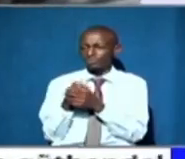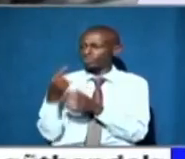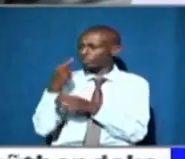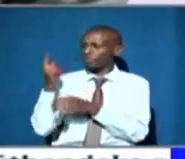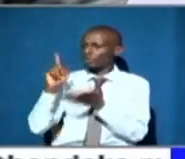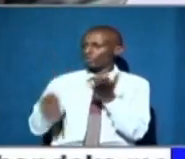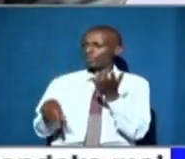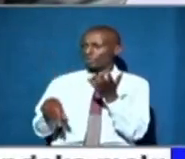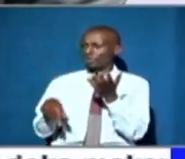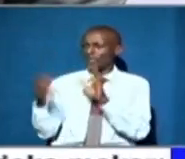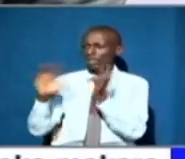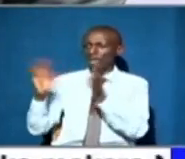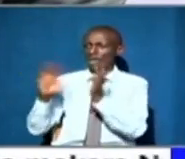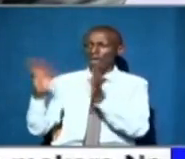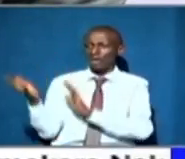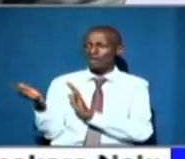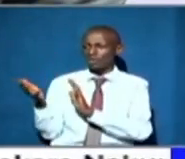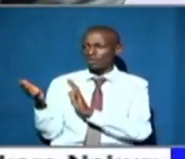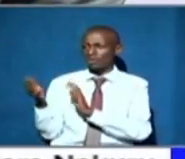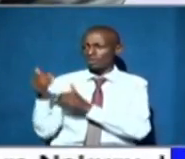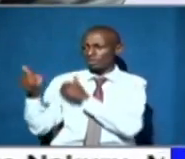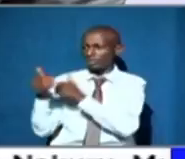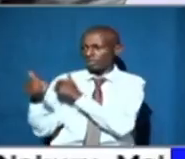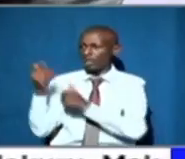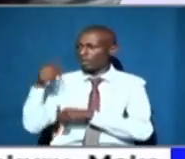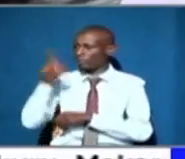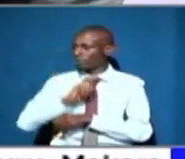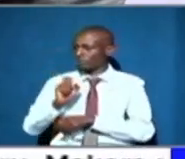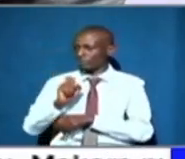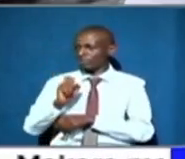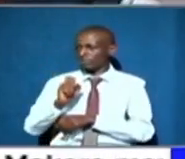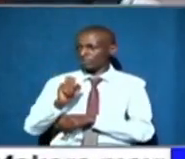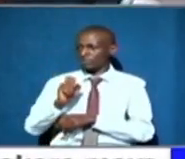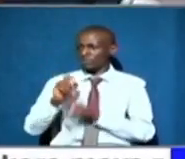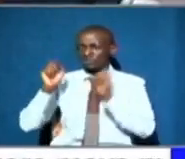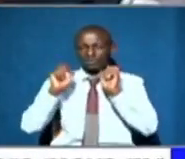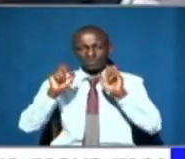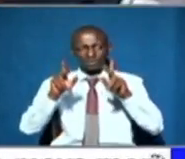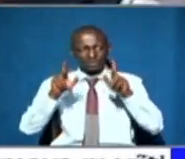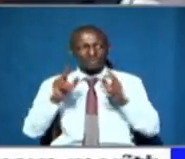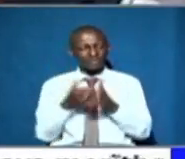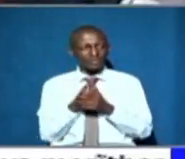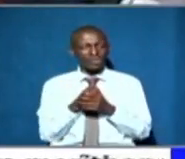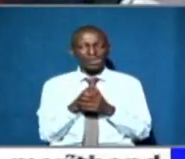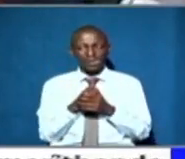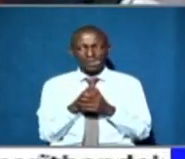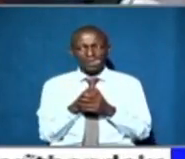atia kiwo kyanyu to ni jwe no kurekereria turarikiriria reke guthomere mundu gwitwo Michael Jenga